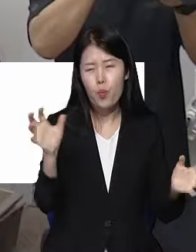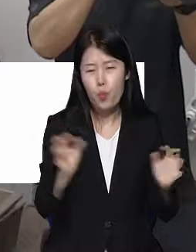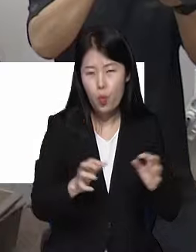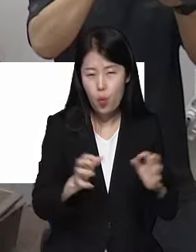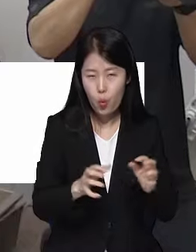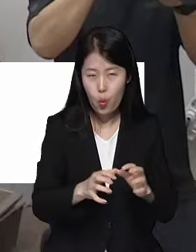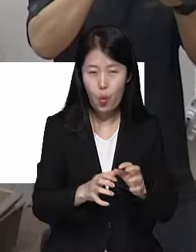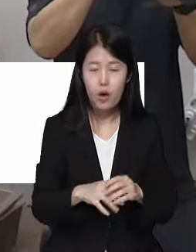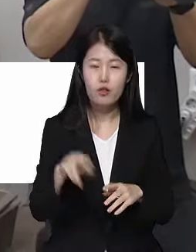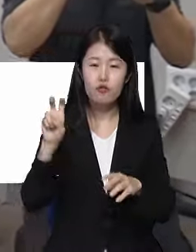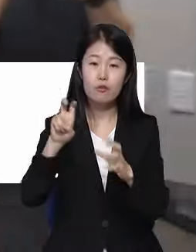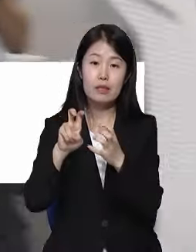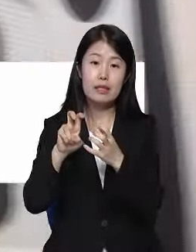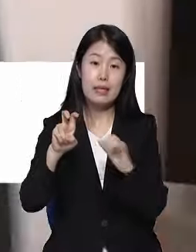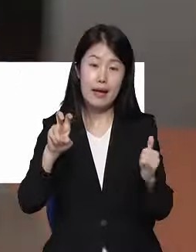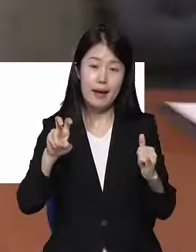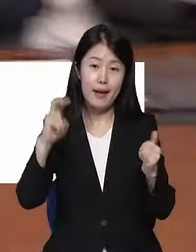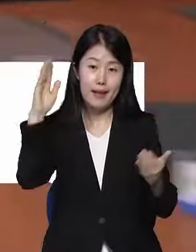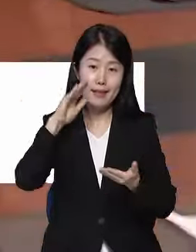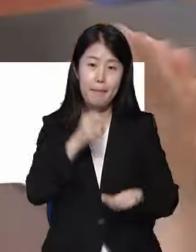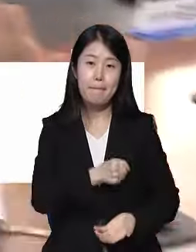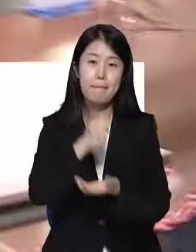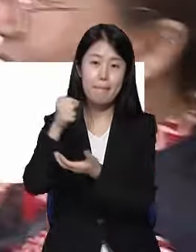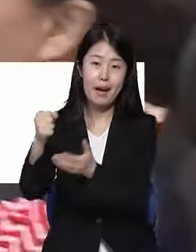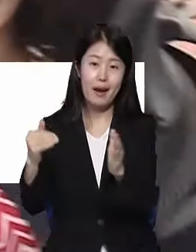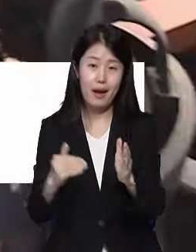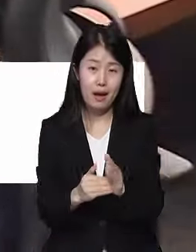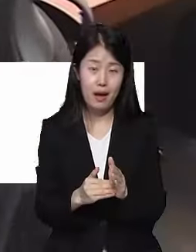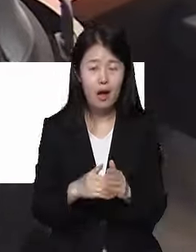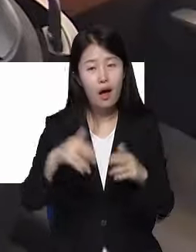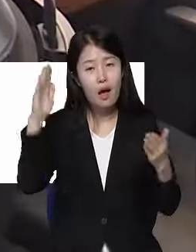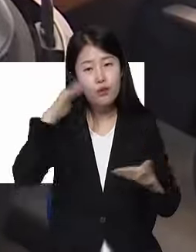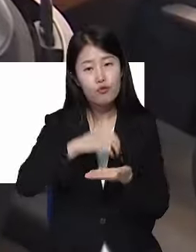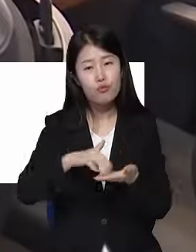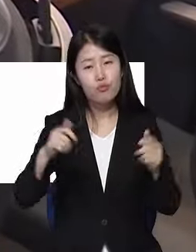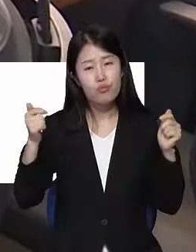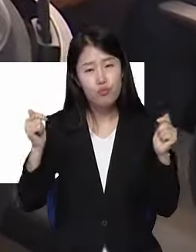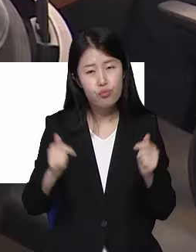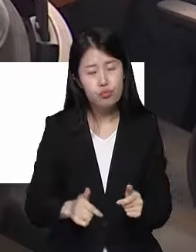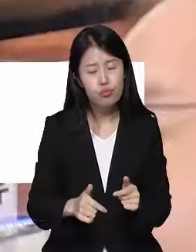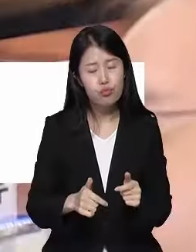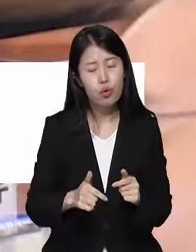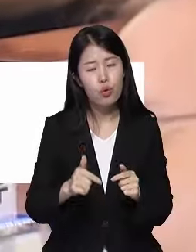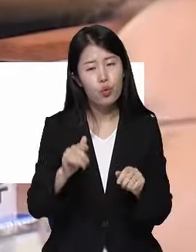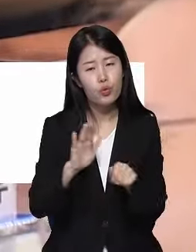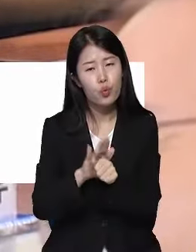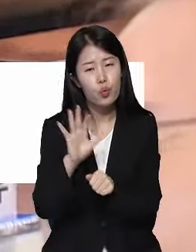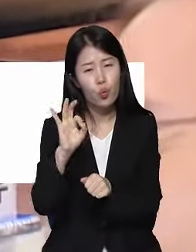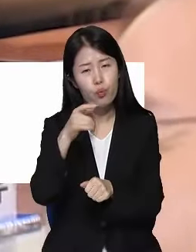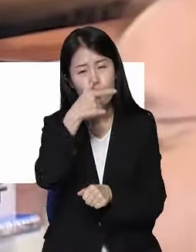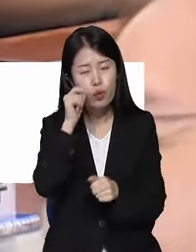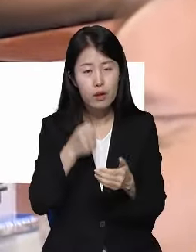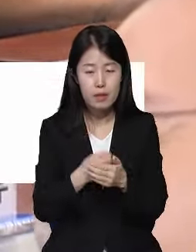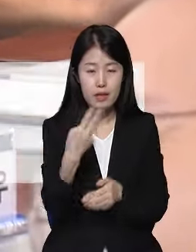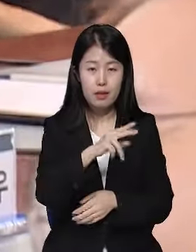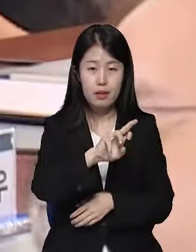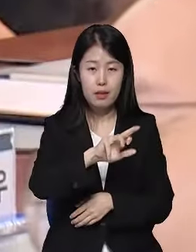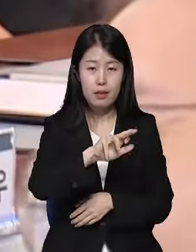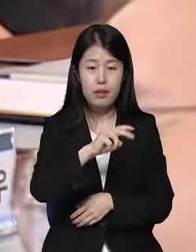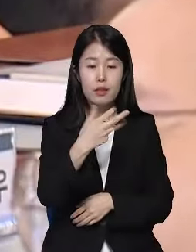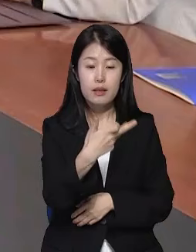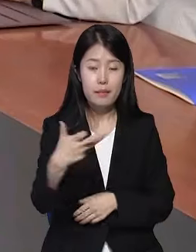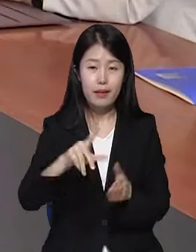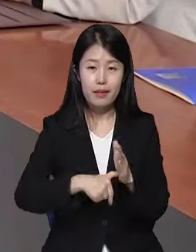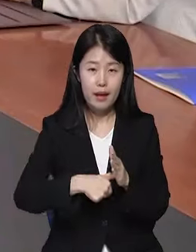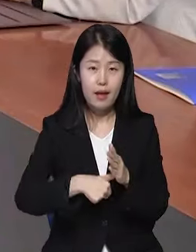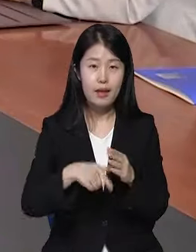20명에게 장학금으로 전달했습니다. 학생 수 감소에 따라 장학기금이 줄어들자 지난 2018년 시작된 기부는